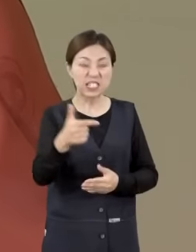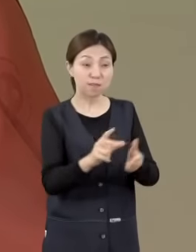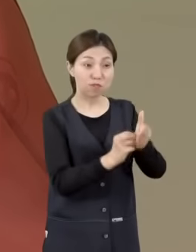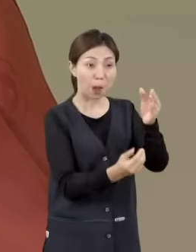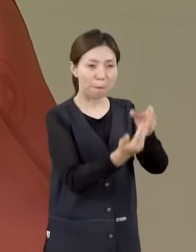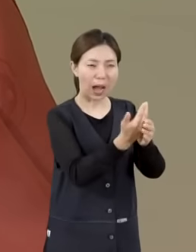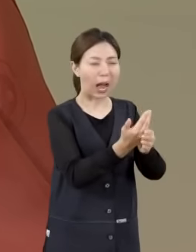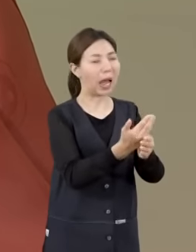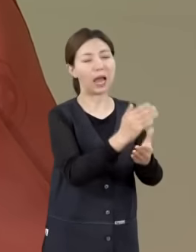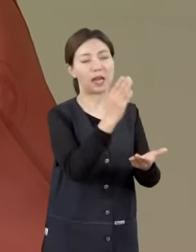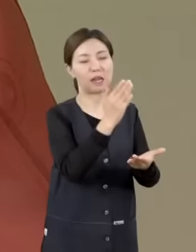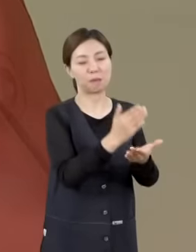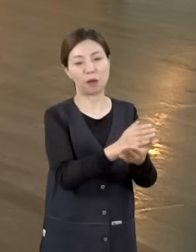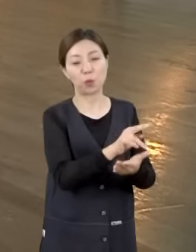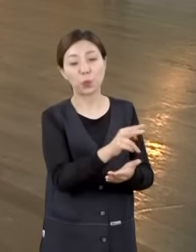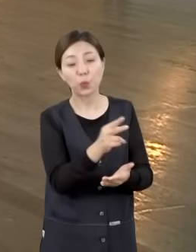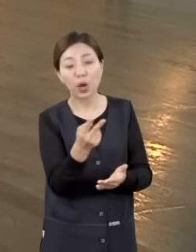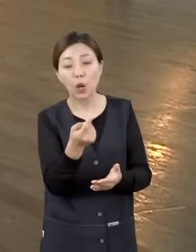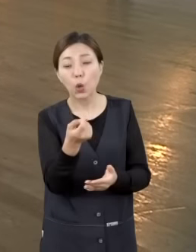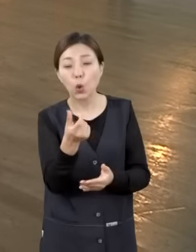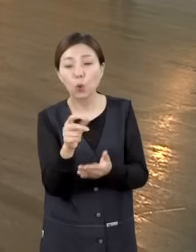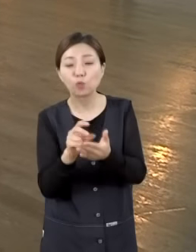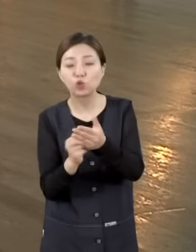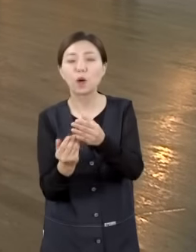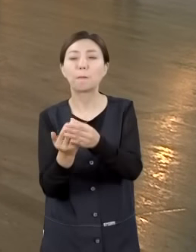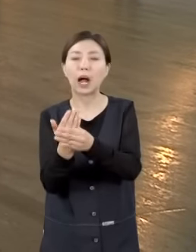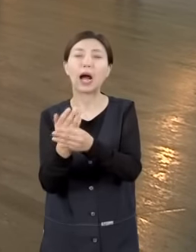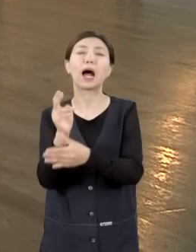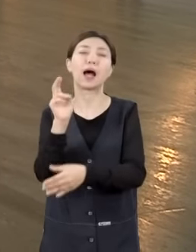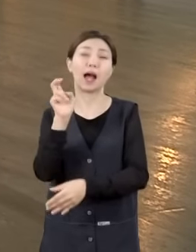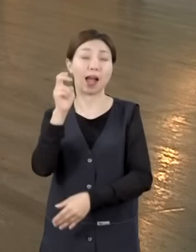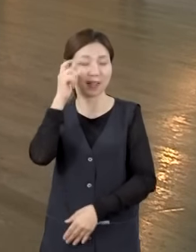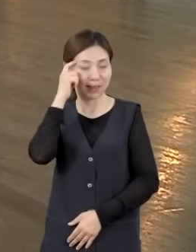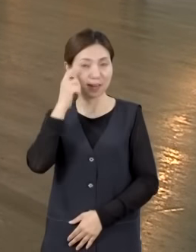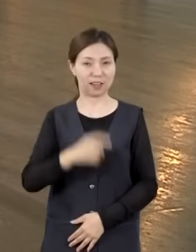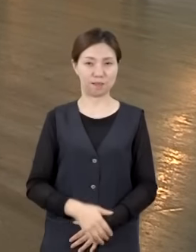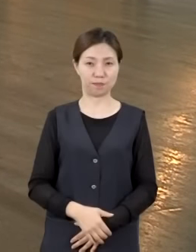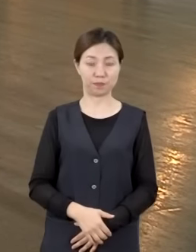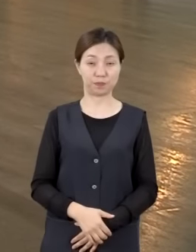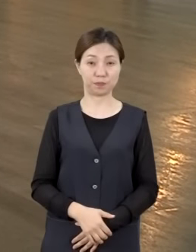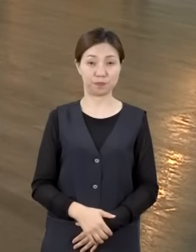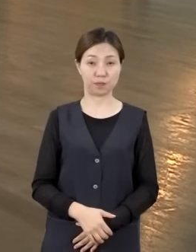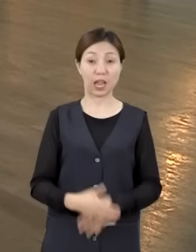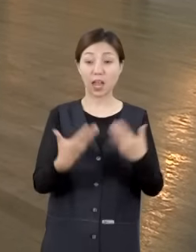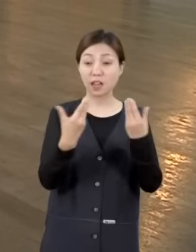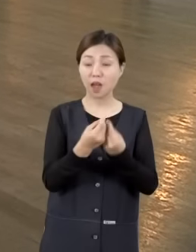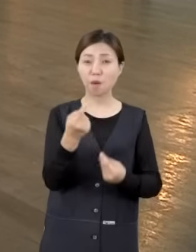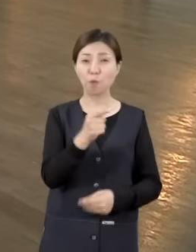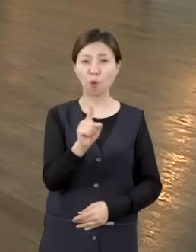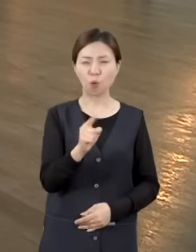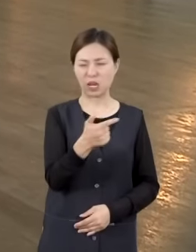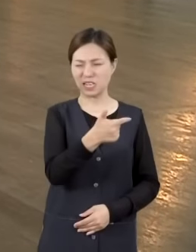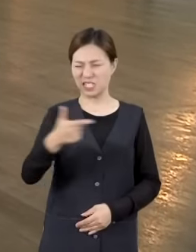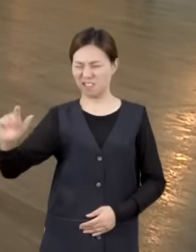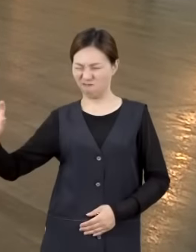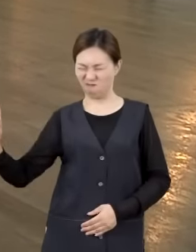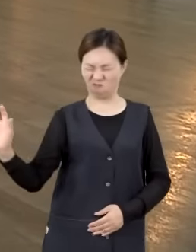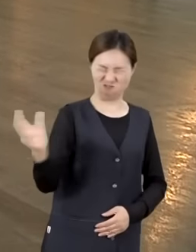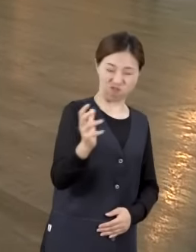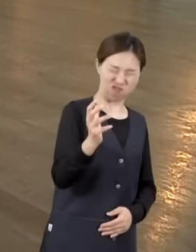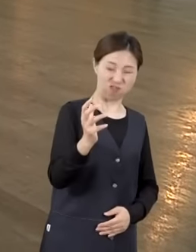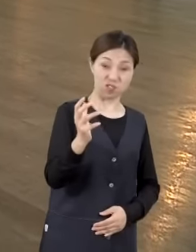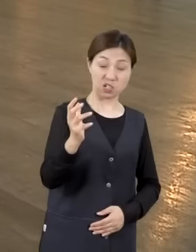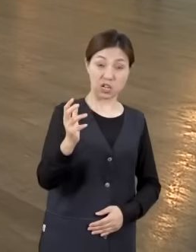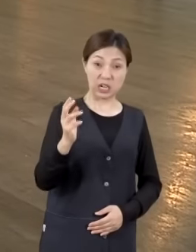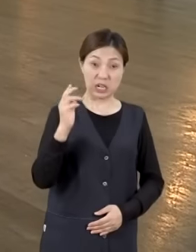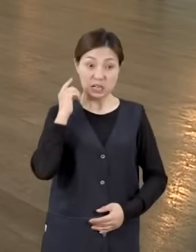중심이 있어야 돼요 크게 받을 걸 조금 비겨 갔구나 태풍이